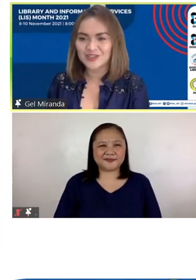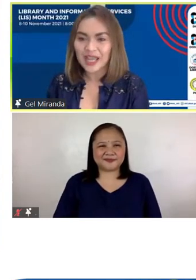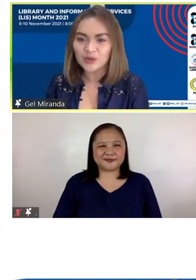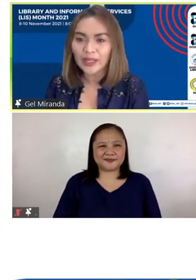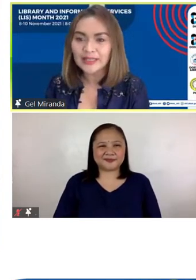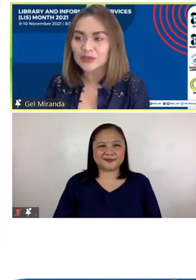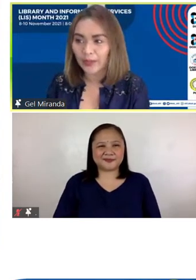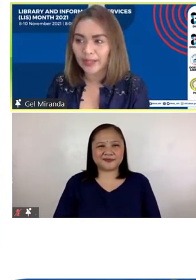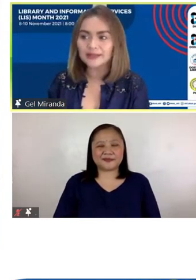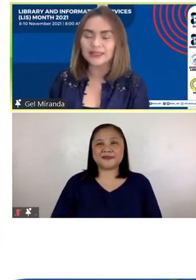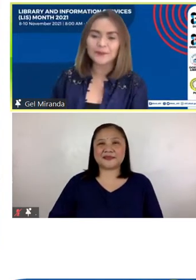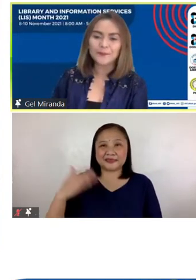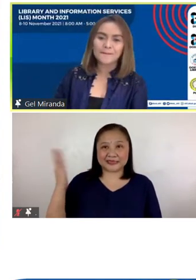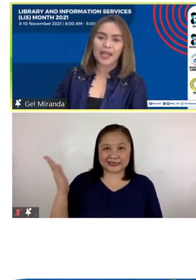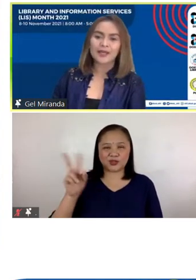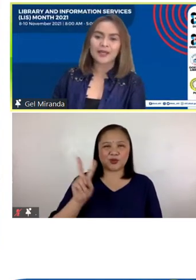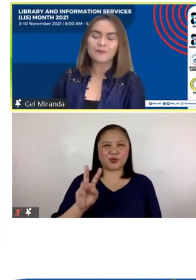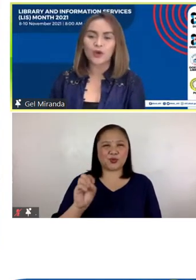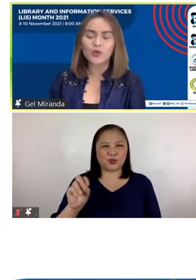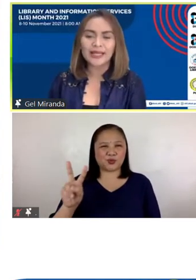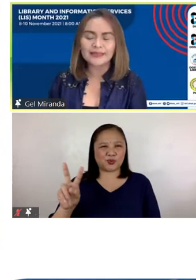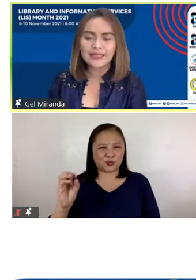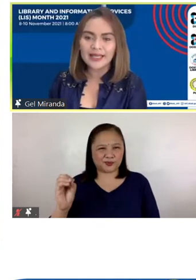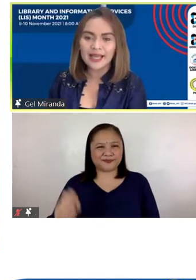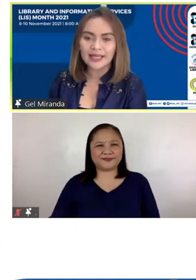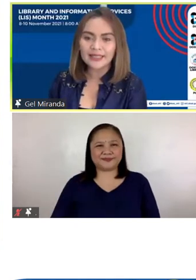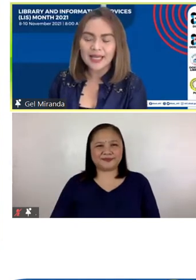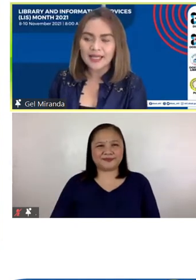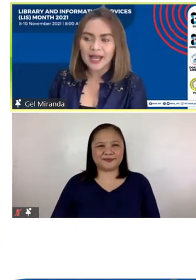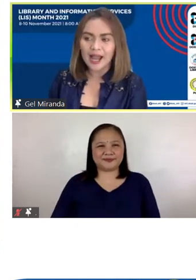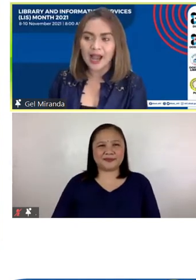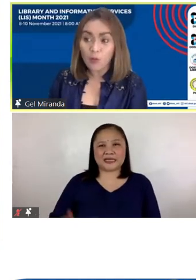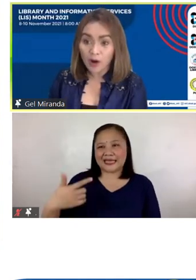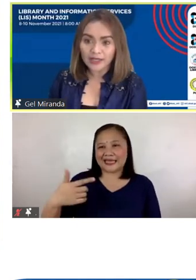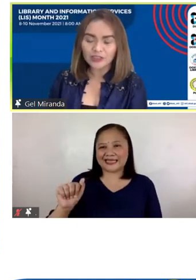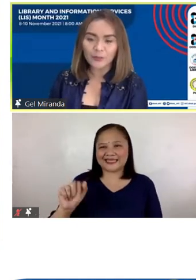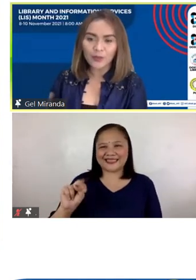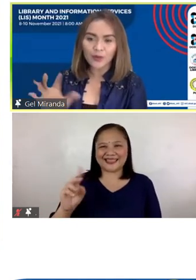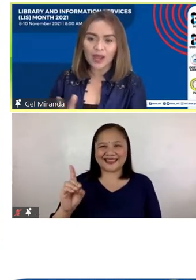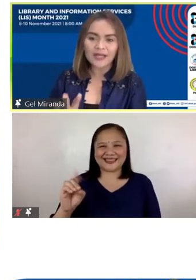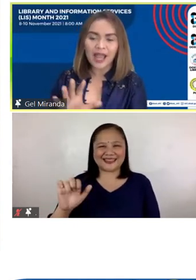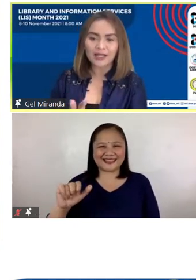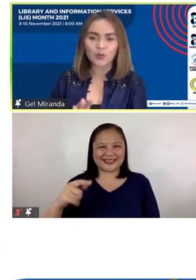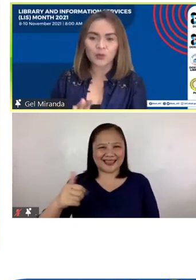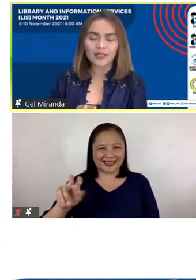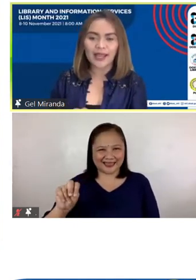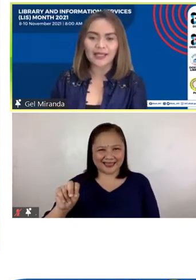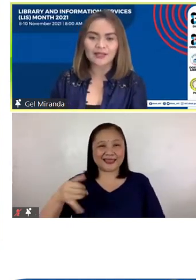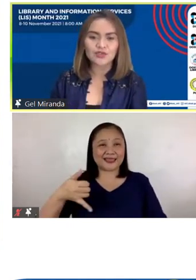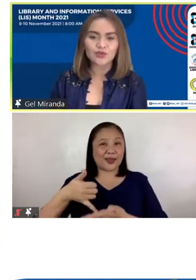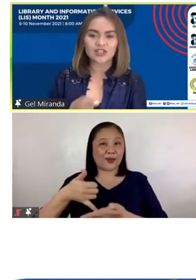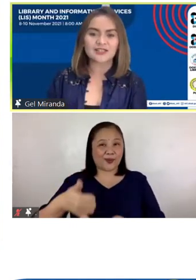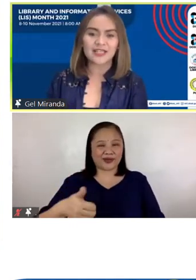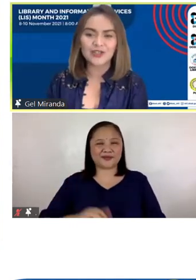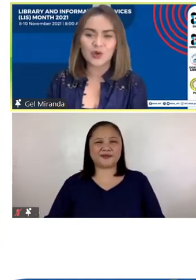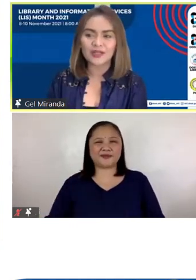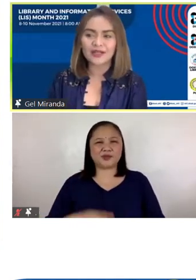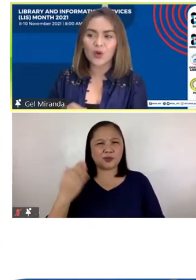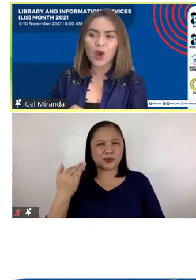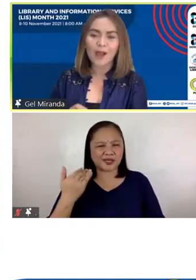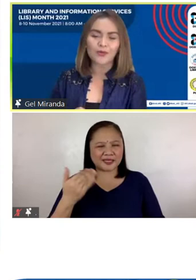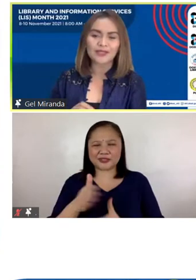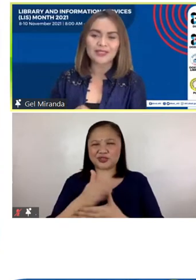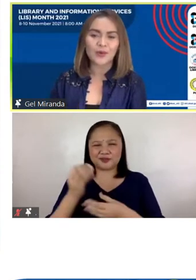Alright, so yan, 2020, ayan po yung Gandingan Award. Ito po, nakakatuwa dahil gusto ko i-share sa inyo